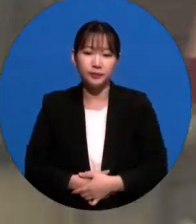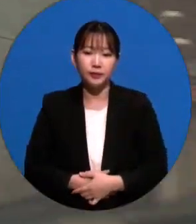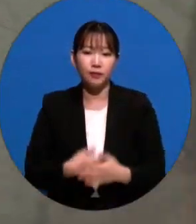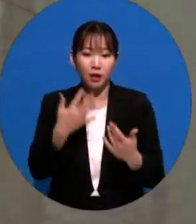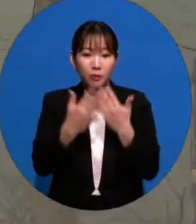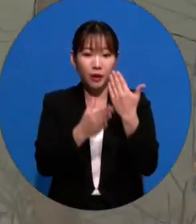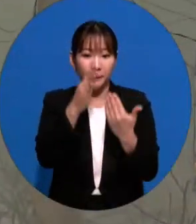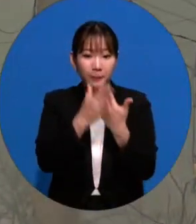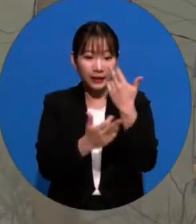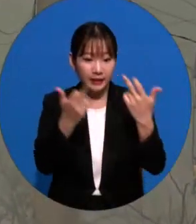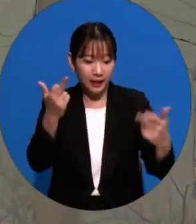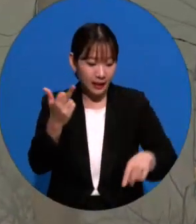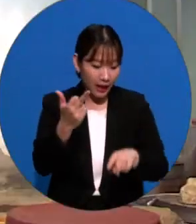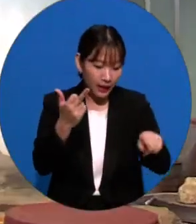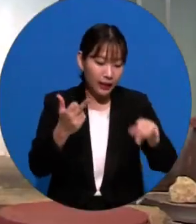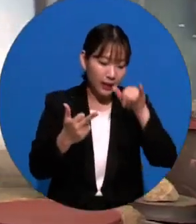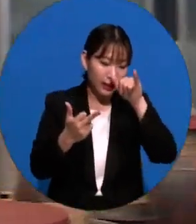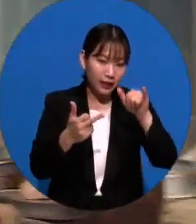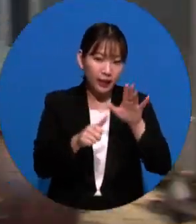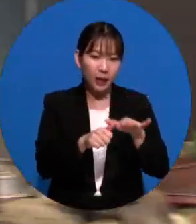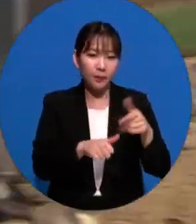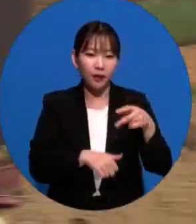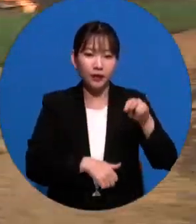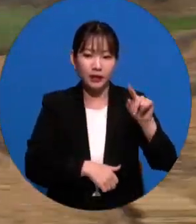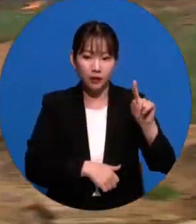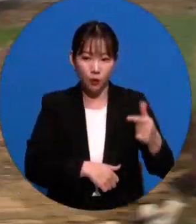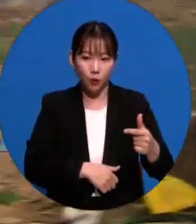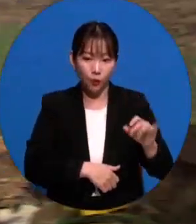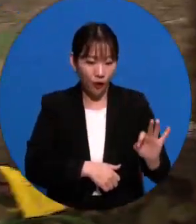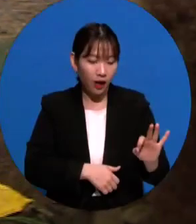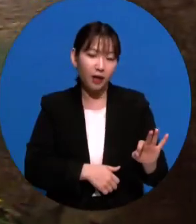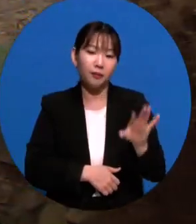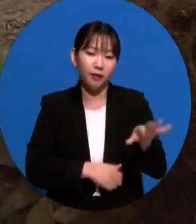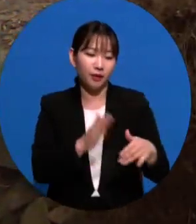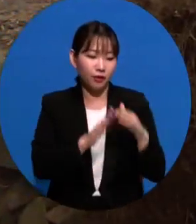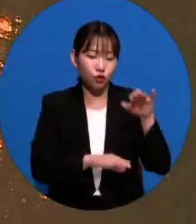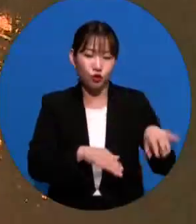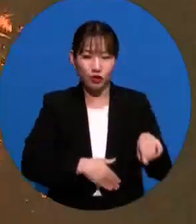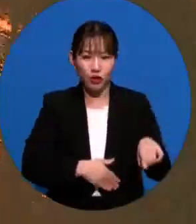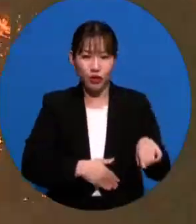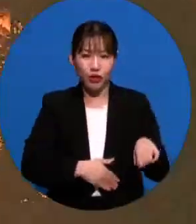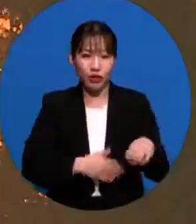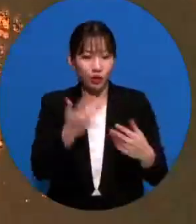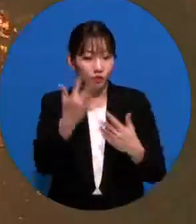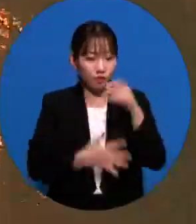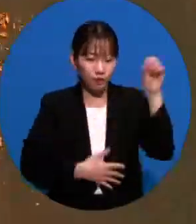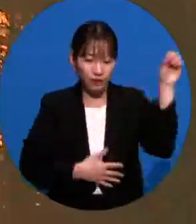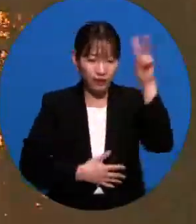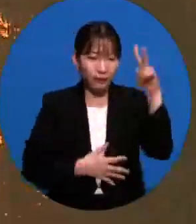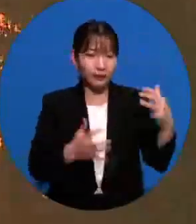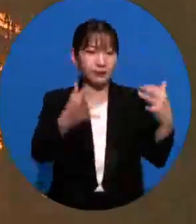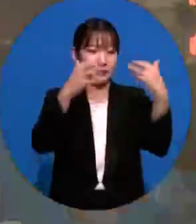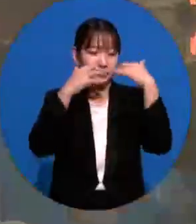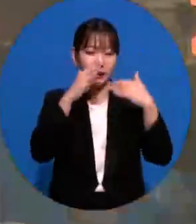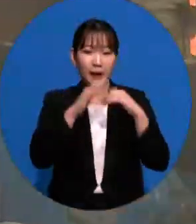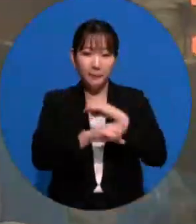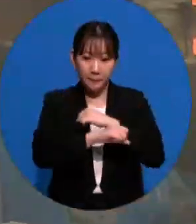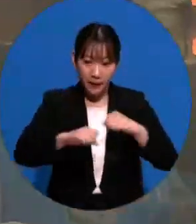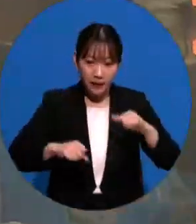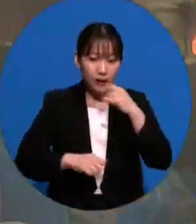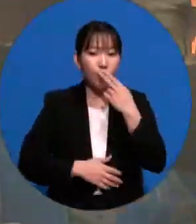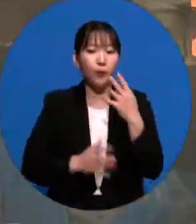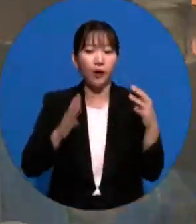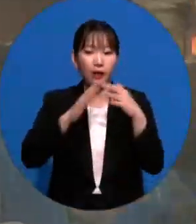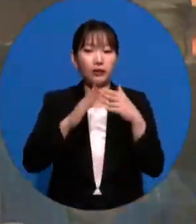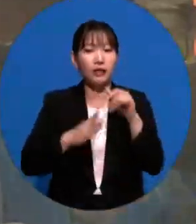불이 난 산 바로 밑에 자리 잡은 함평군 신강면의 한 마을 주택. 산불이 순식간에 덮치면서 마당에 있던